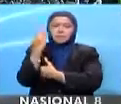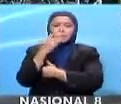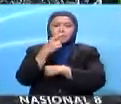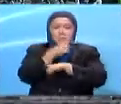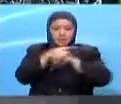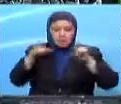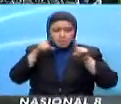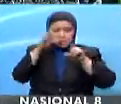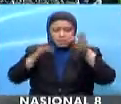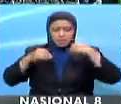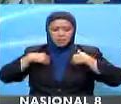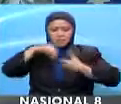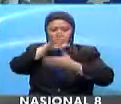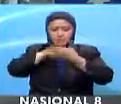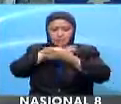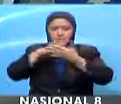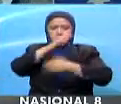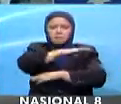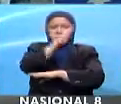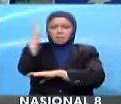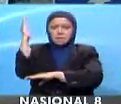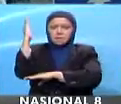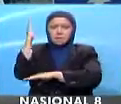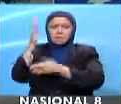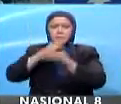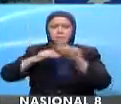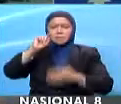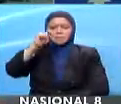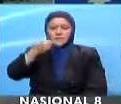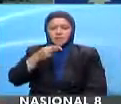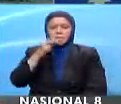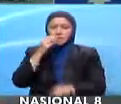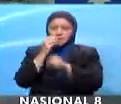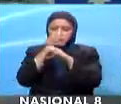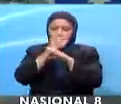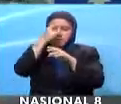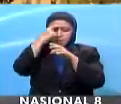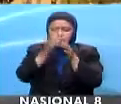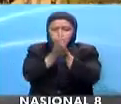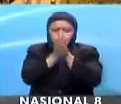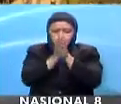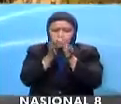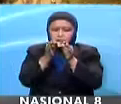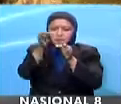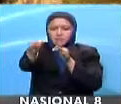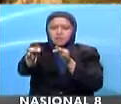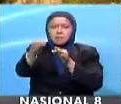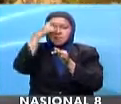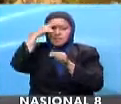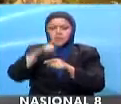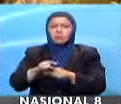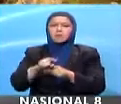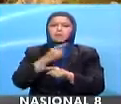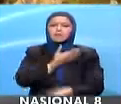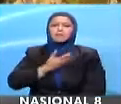pergerakan ditetapkan pada waktu tengah hari, pihak tabung haji akan berusaha memohon pindaan untuk jemaah bergerak pada waktu